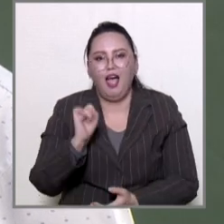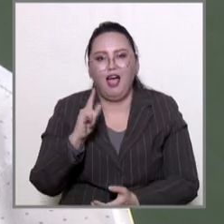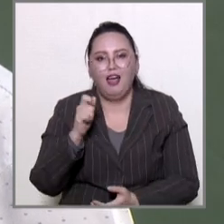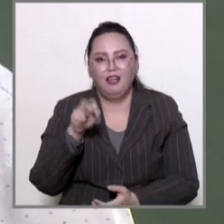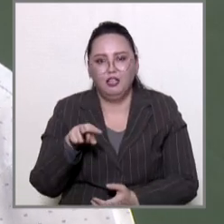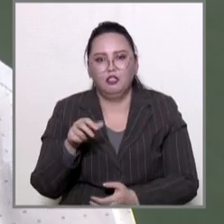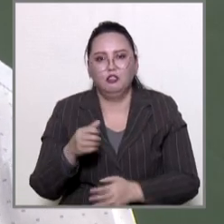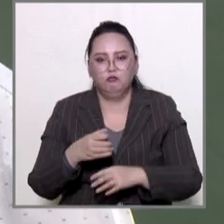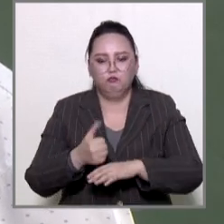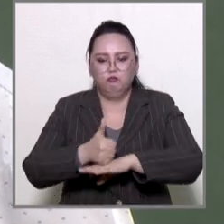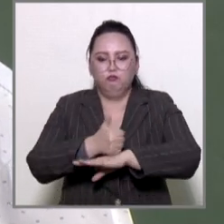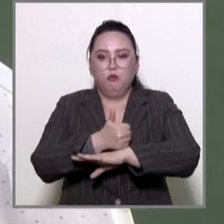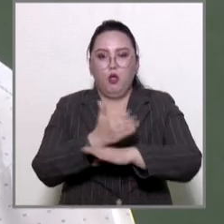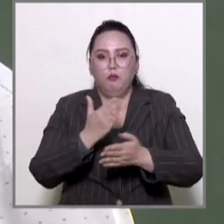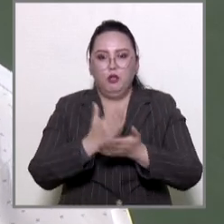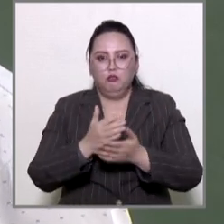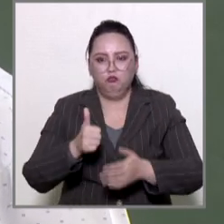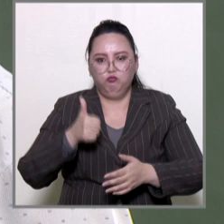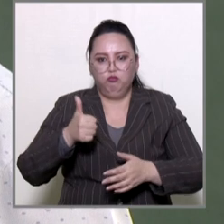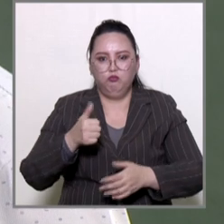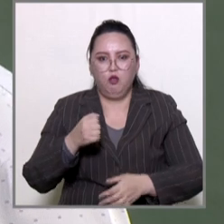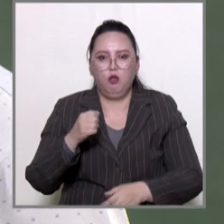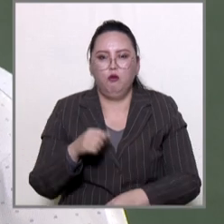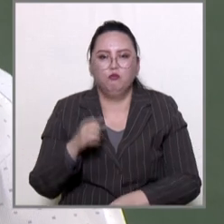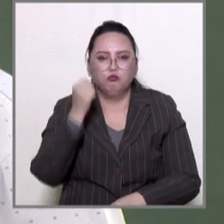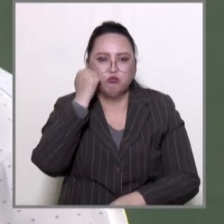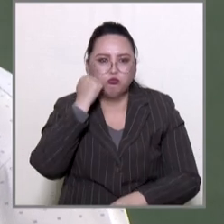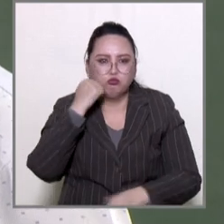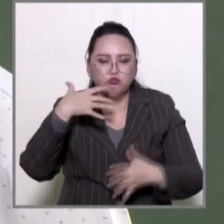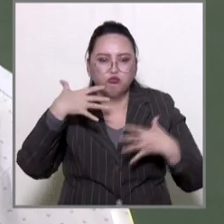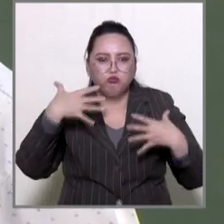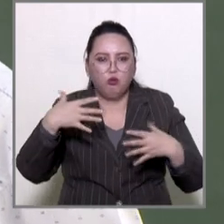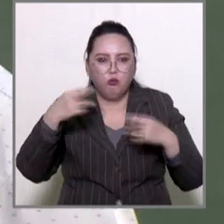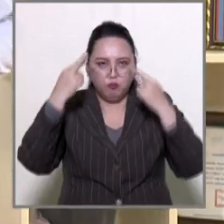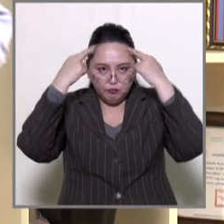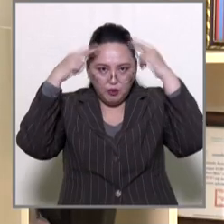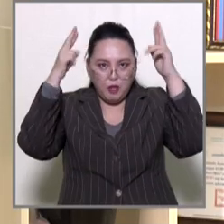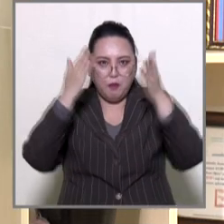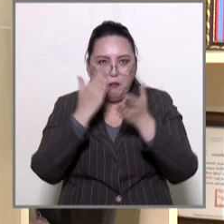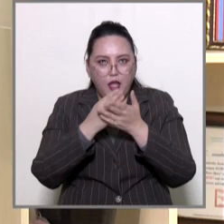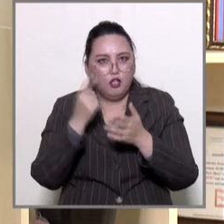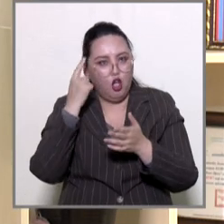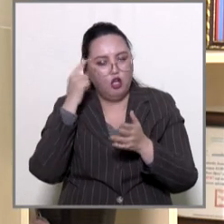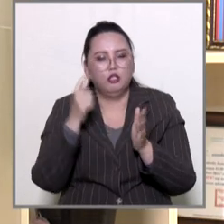сүргийн тэргүүн байсан мундаг дог хашир бүдүүн тех байжээ гэж ингэж ойлгох хэрэгтэй юм аа.